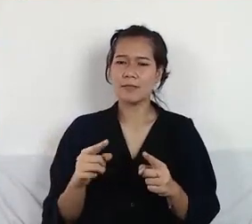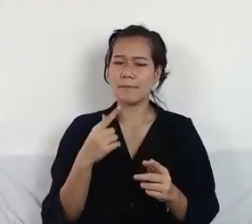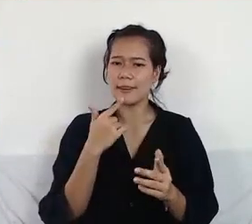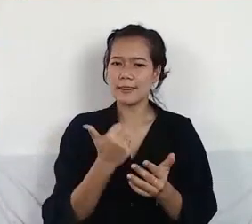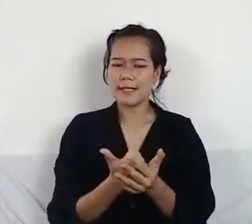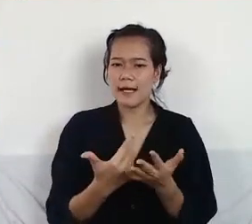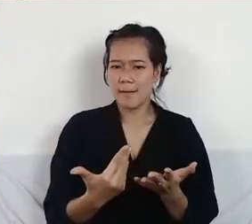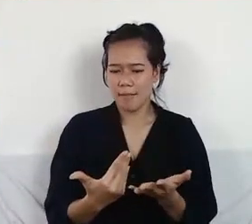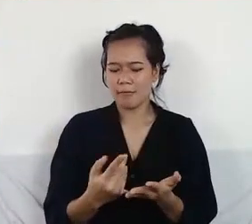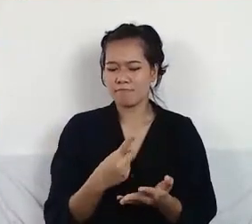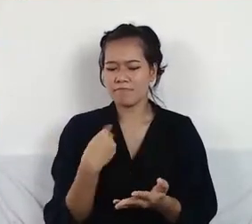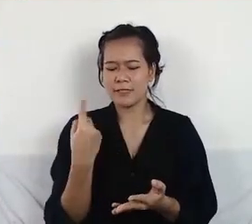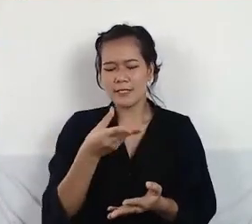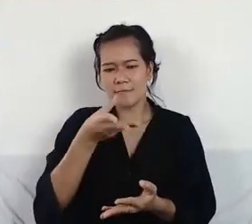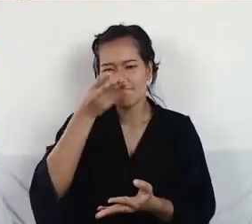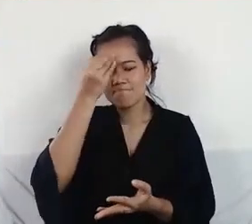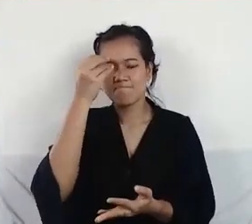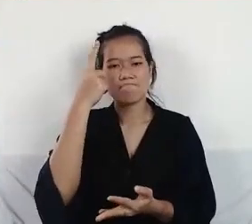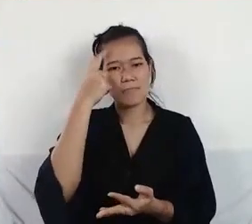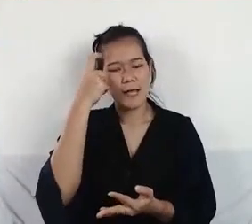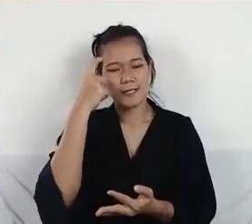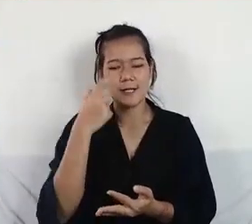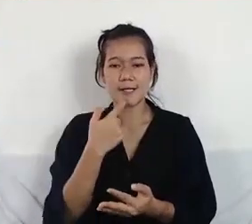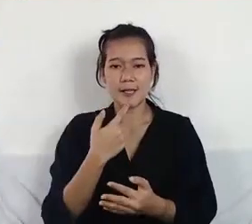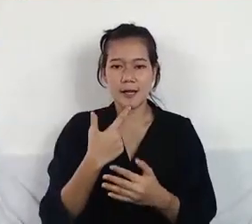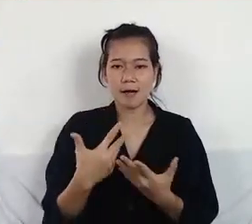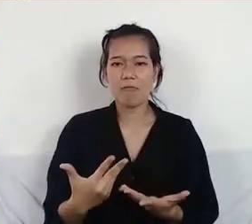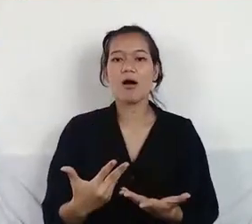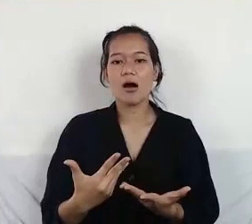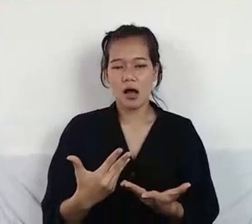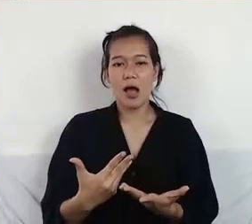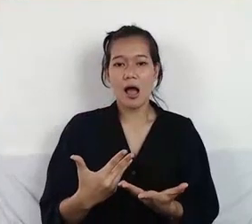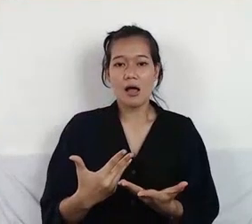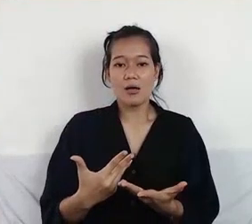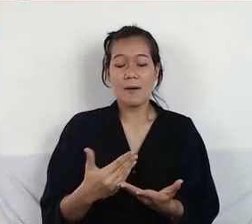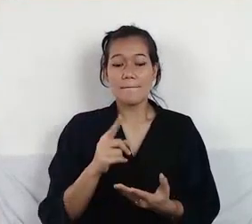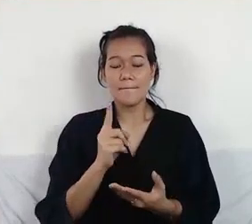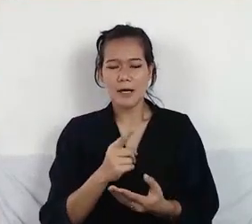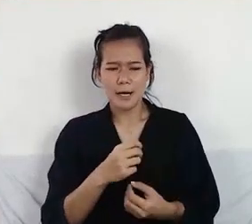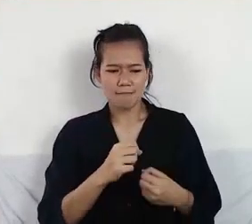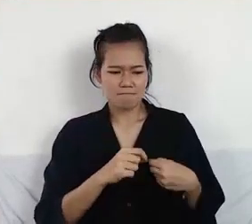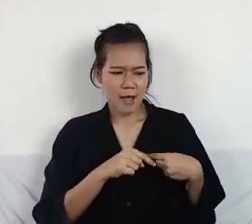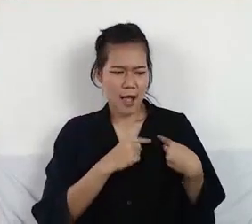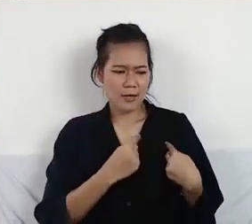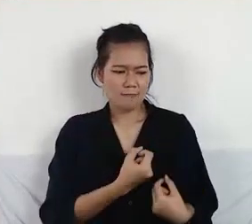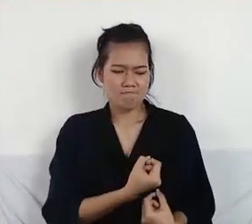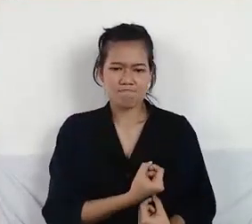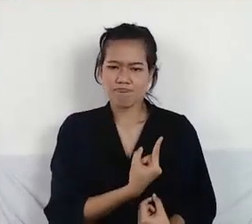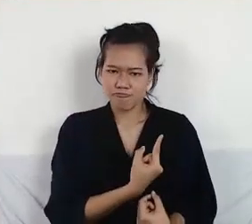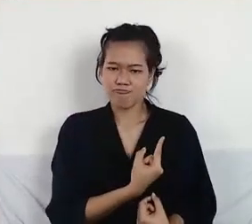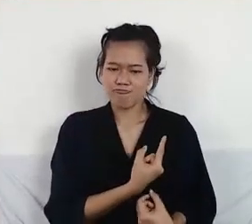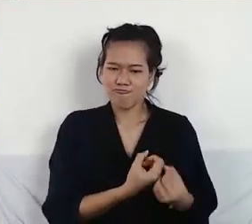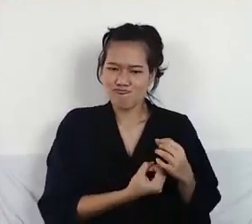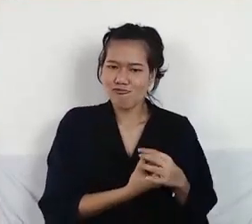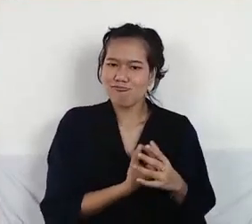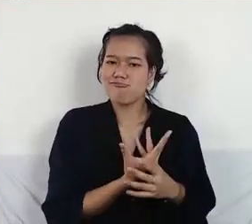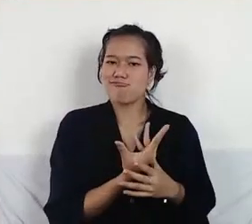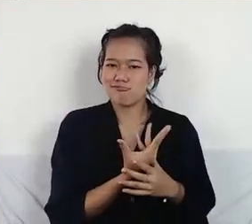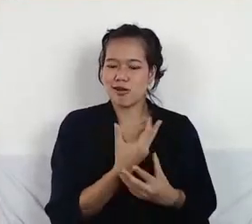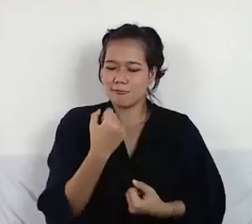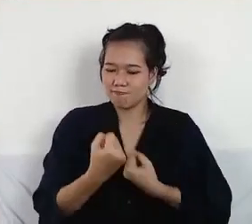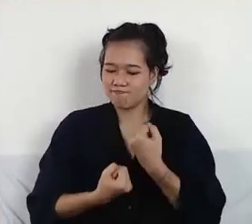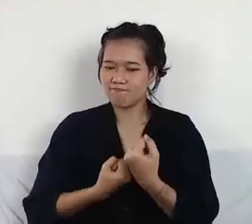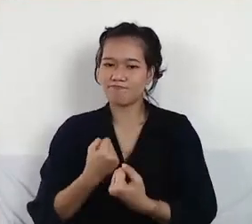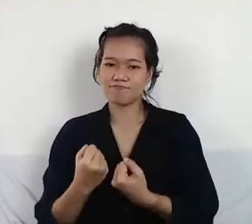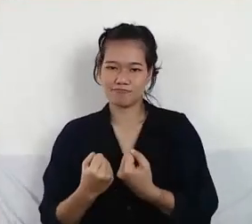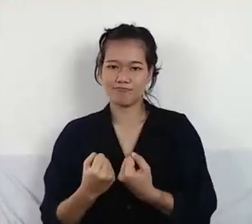boleh menangkap bagaimana sesuatu yang dihidupi maka tentunya akan lahir dari hati.